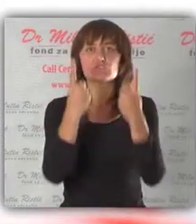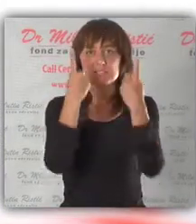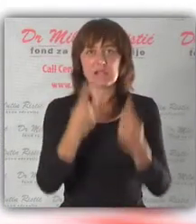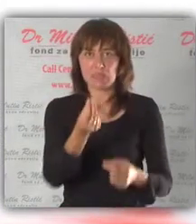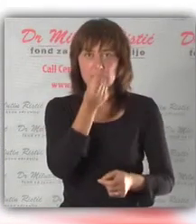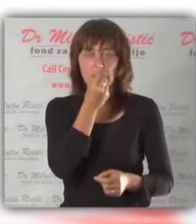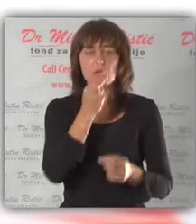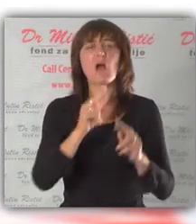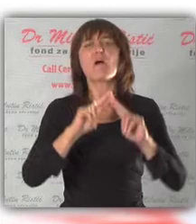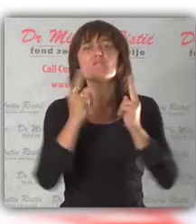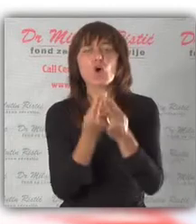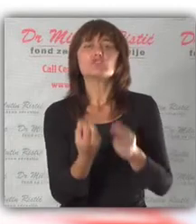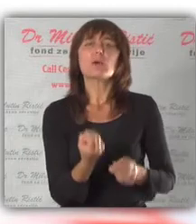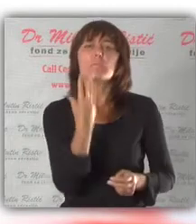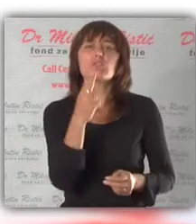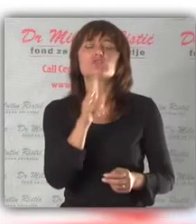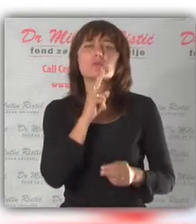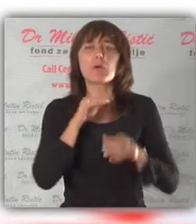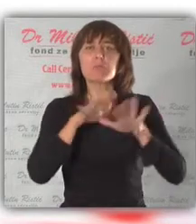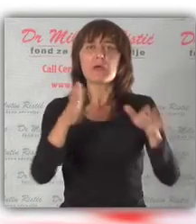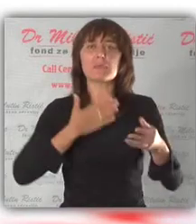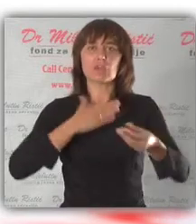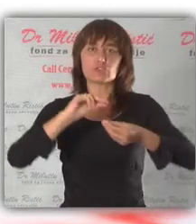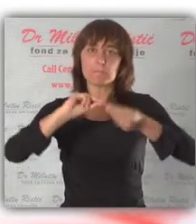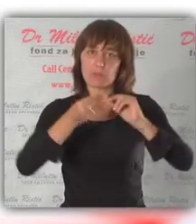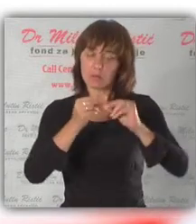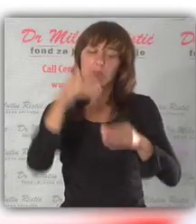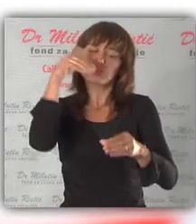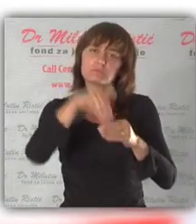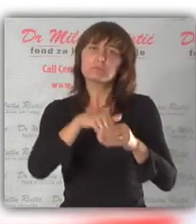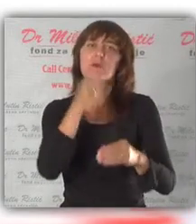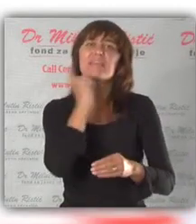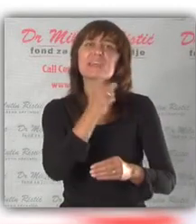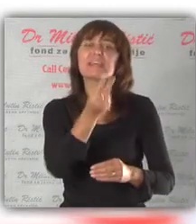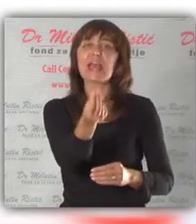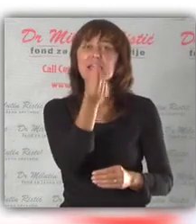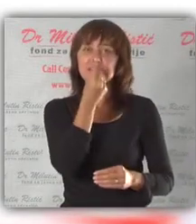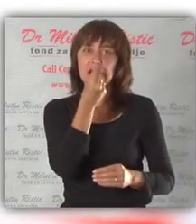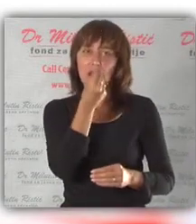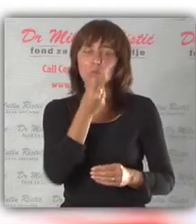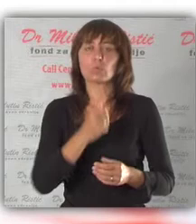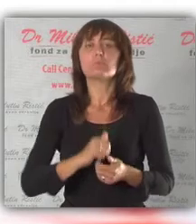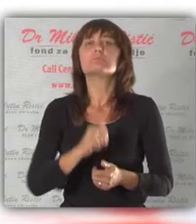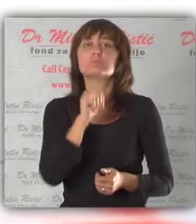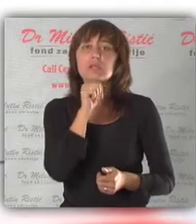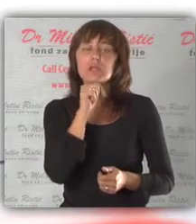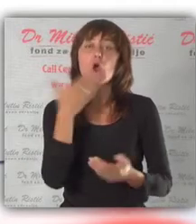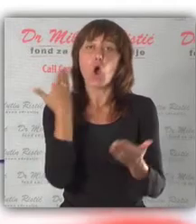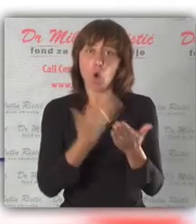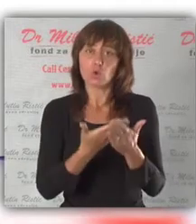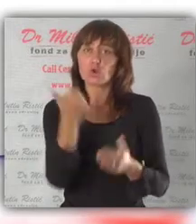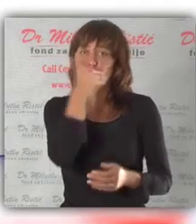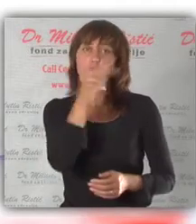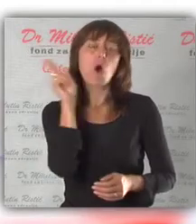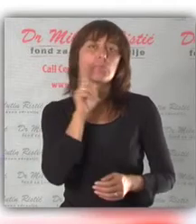Tako da obilje voća i povrća koje se nalazi na našim pijacama suštinski diktira ishranu i ono